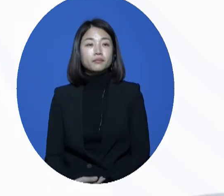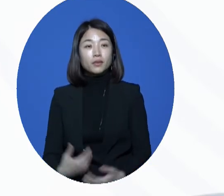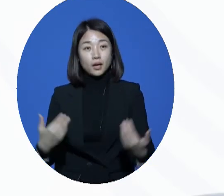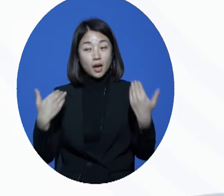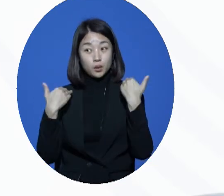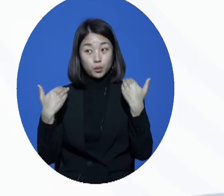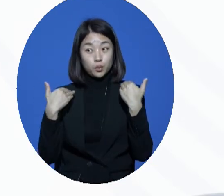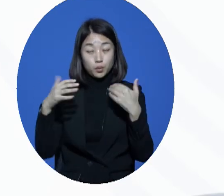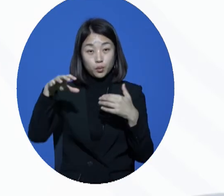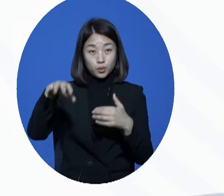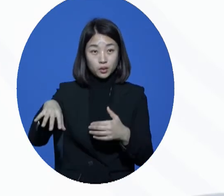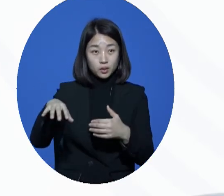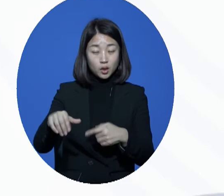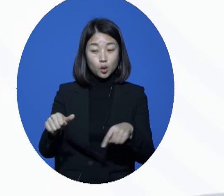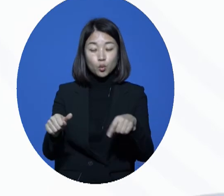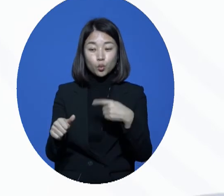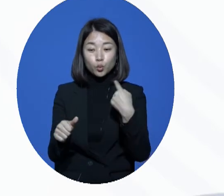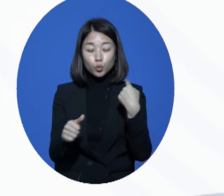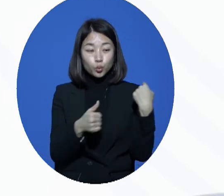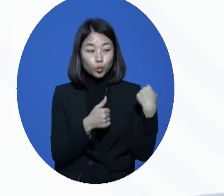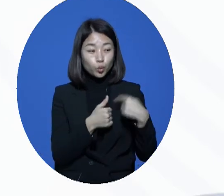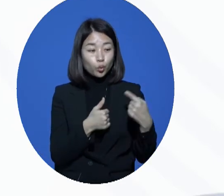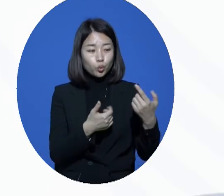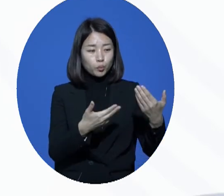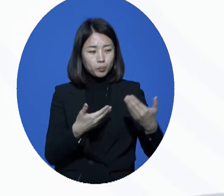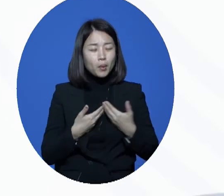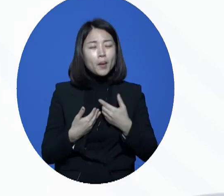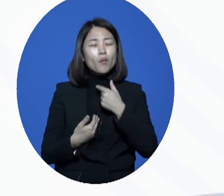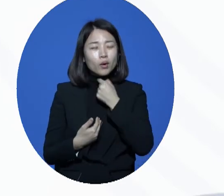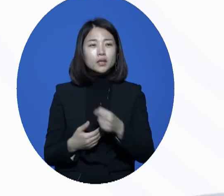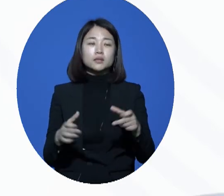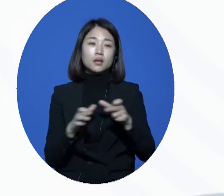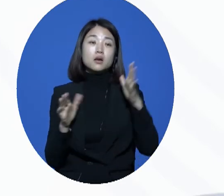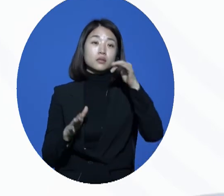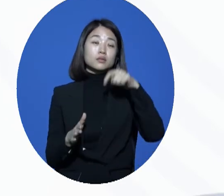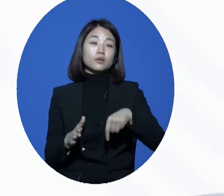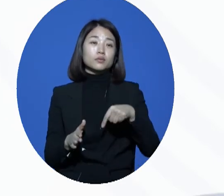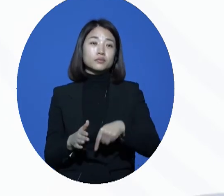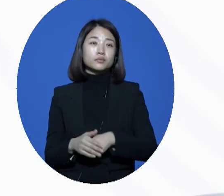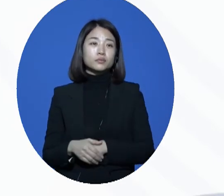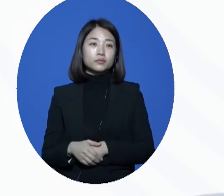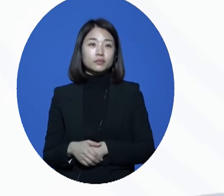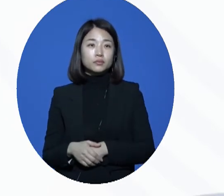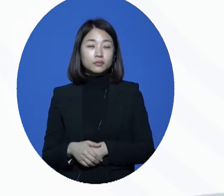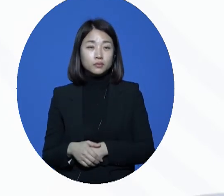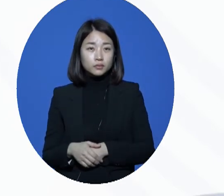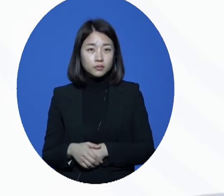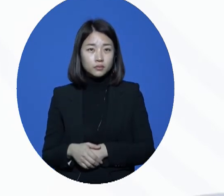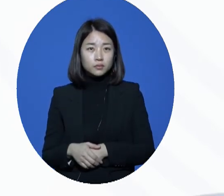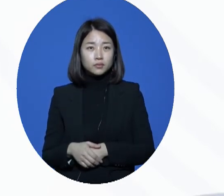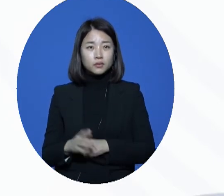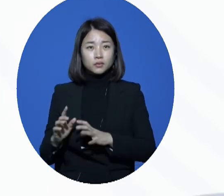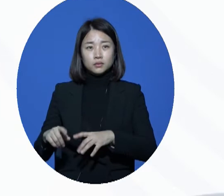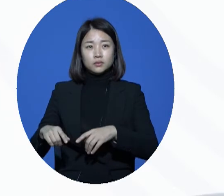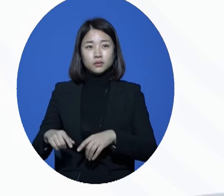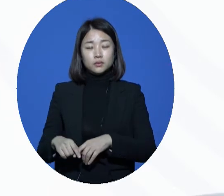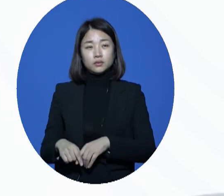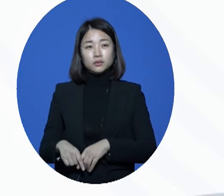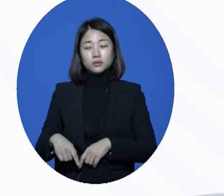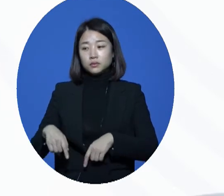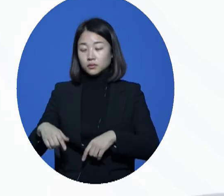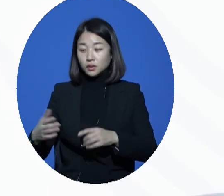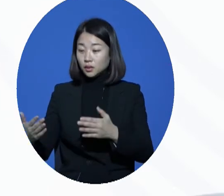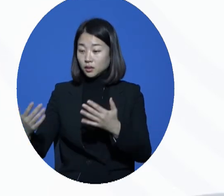학교에는 분명 특별한 교육적 지원이 필요한 장애 학생이 있습니다. 그런데 장애 학생은 온라인 교육 그 자체에 참여하기 어려운